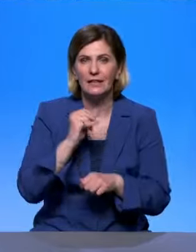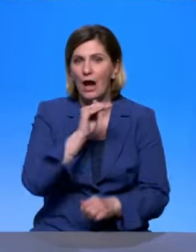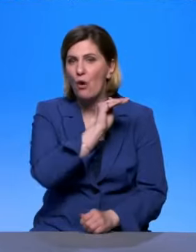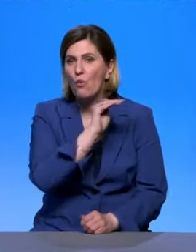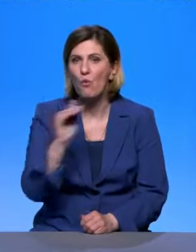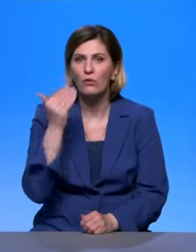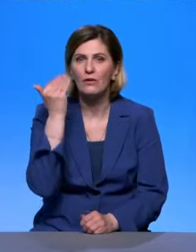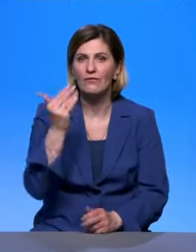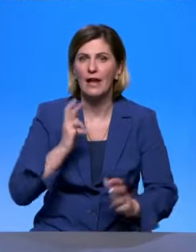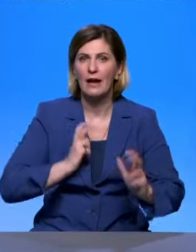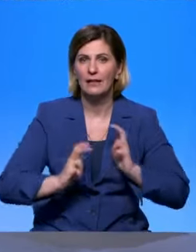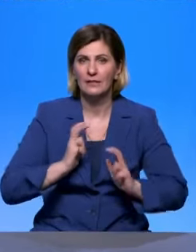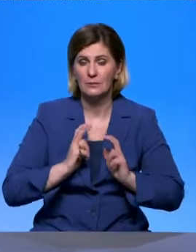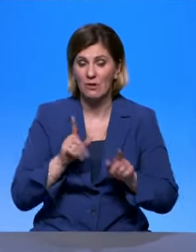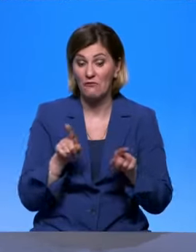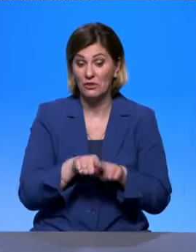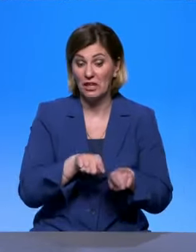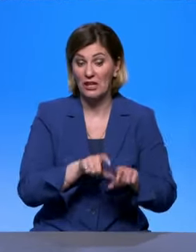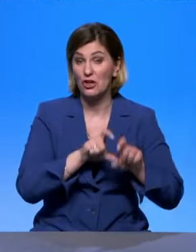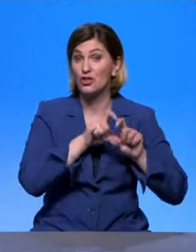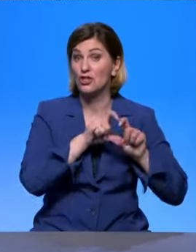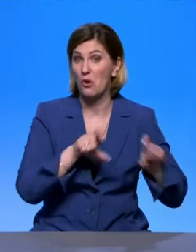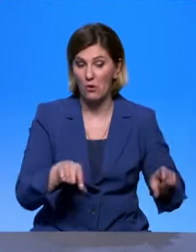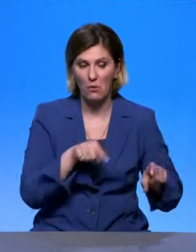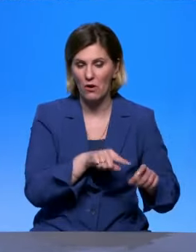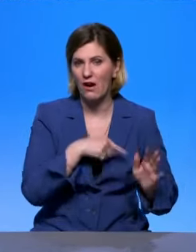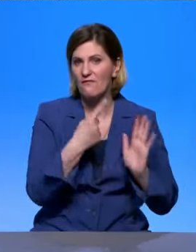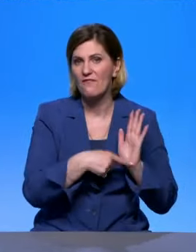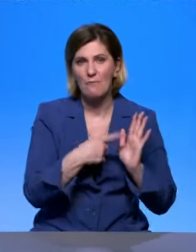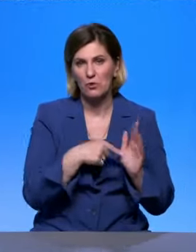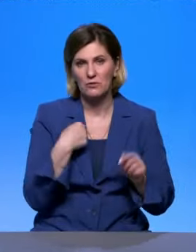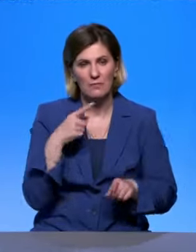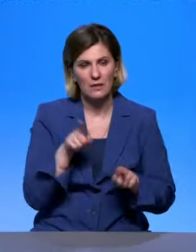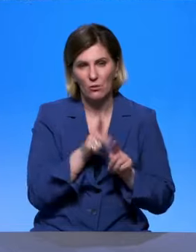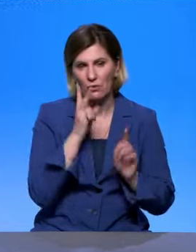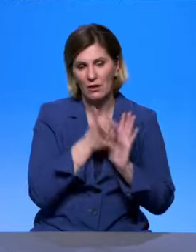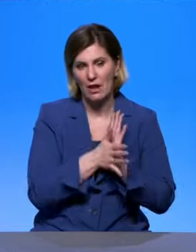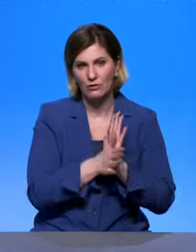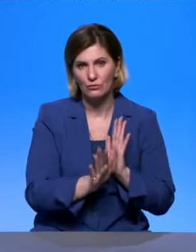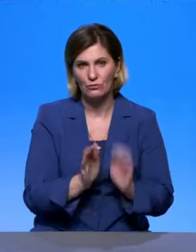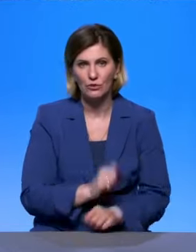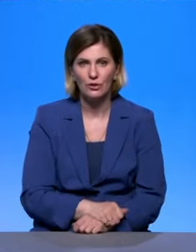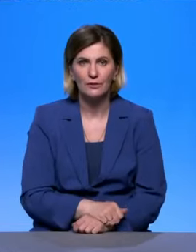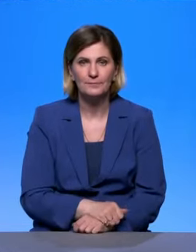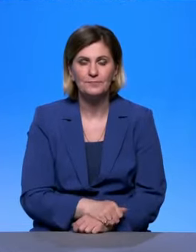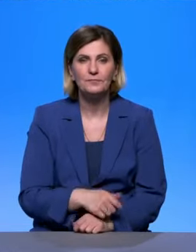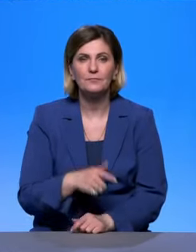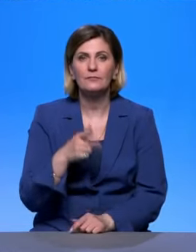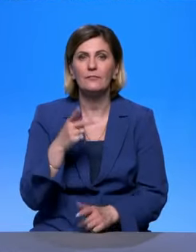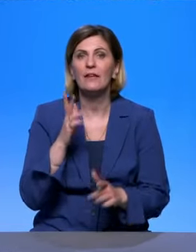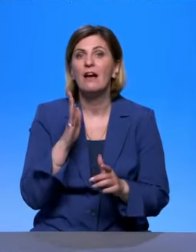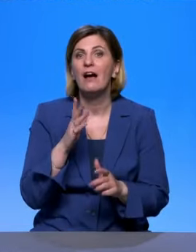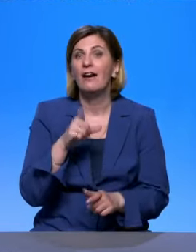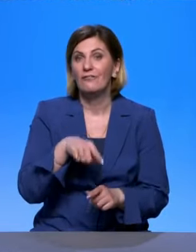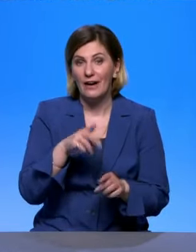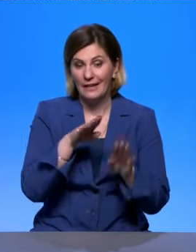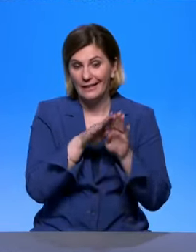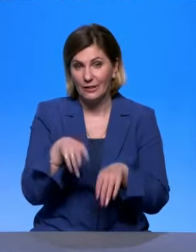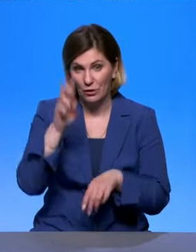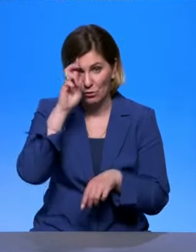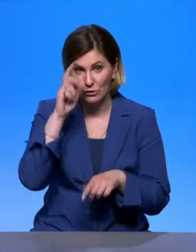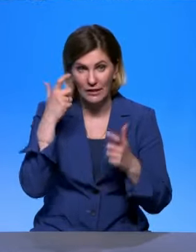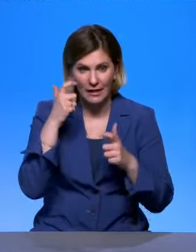Как бы в школе такие вопросы вообще не ставятся, не проходятся. Надо ЕГЭ выключать билет, чтобы каждая своя тема была. Потому что так будет